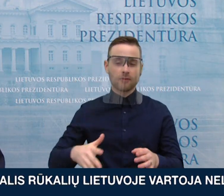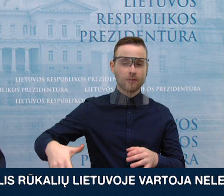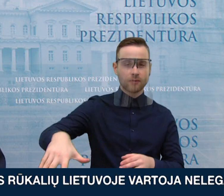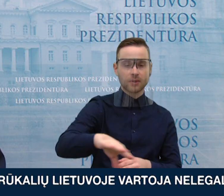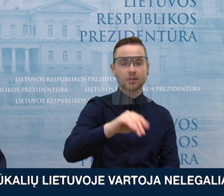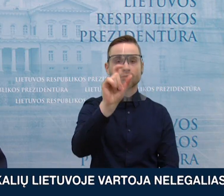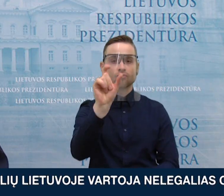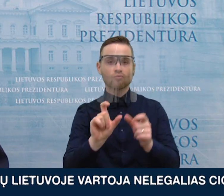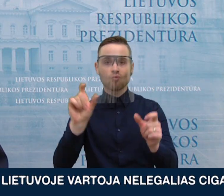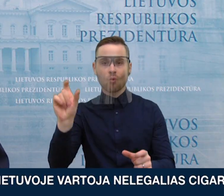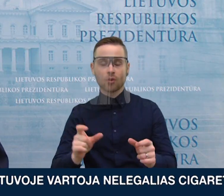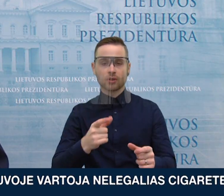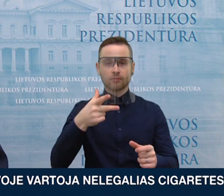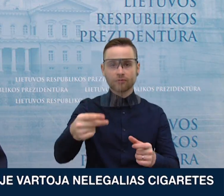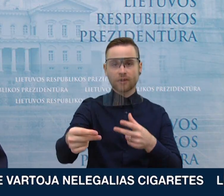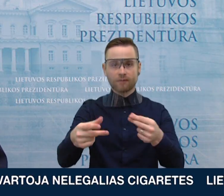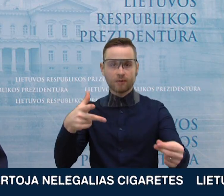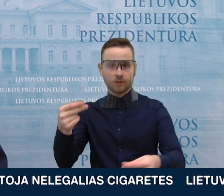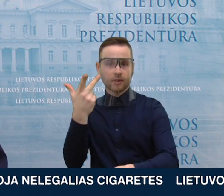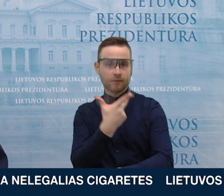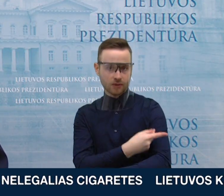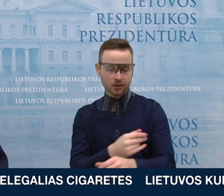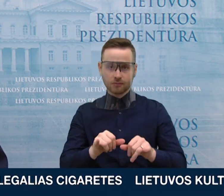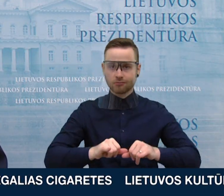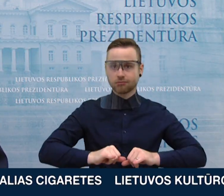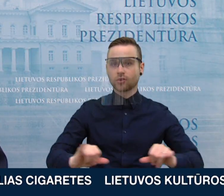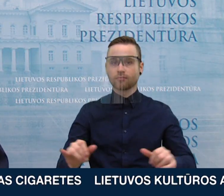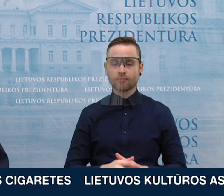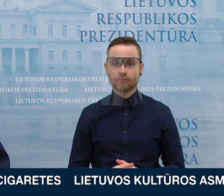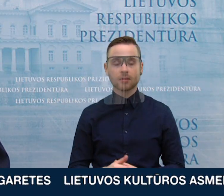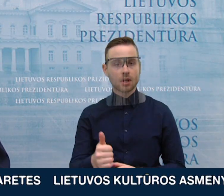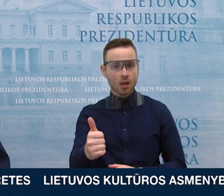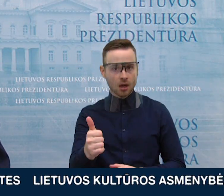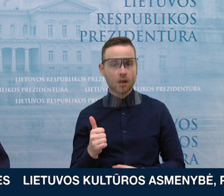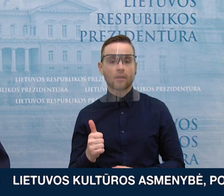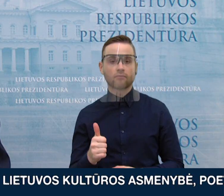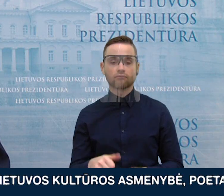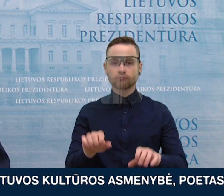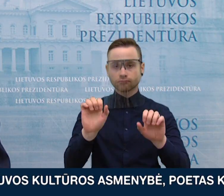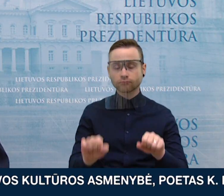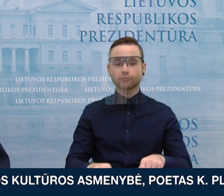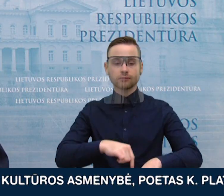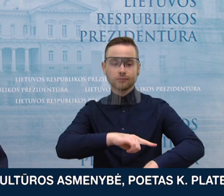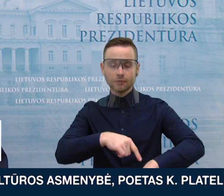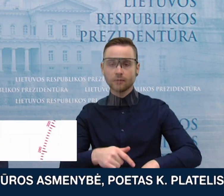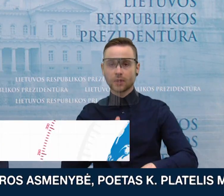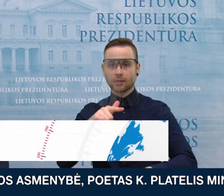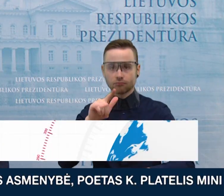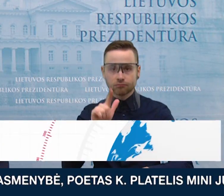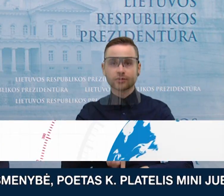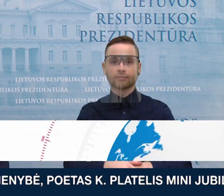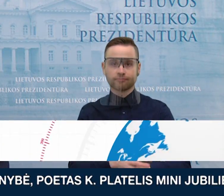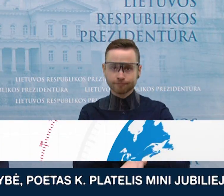vakcinuoti mūsų žmonės tam, kad optimaliai išnaudotumėme laiką